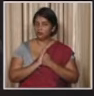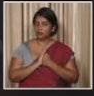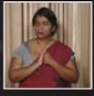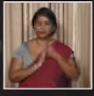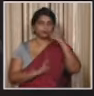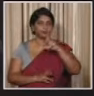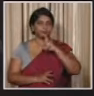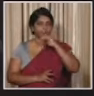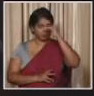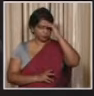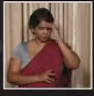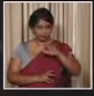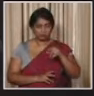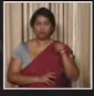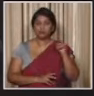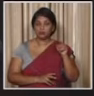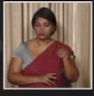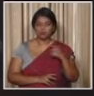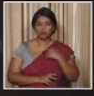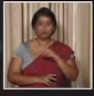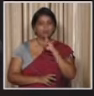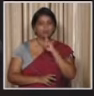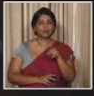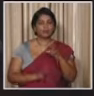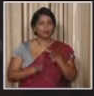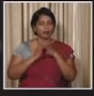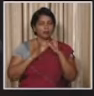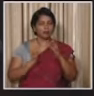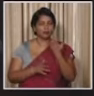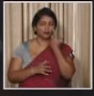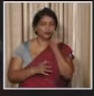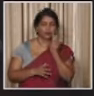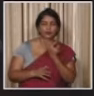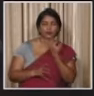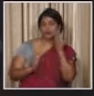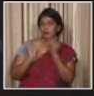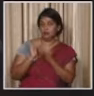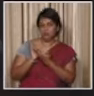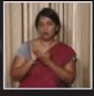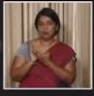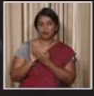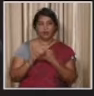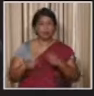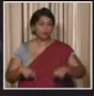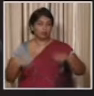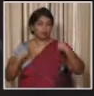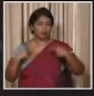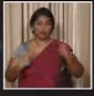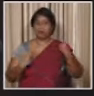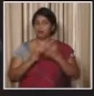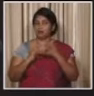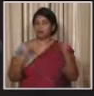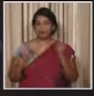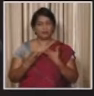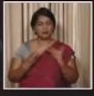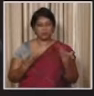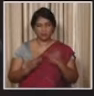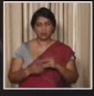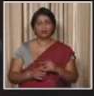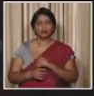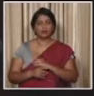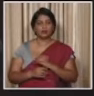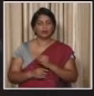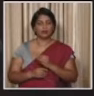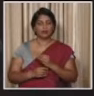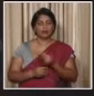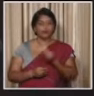නියෝජ්‍ය කතානායකතුමනි මේක මම ඒකයි කියන්නේ මේක ඊටාම සානුකම්පිතව බලන්න ඕන කතාවක්. මේක තර්ක කරලා විසඳ ගන්න පුළුවන් දෙයක් නෙමෙයි. කාපු